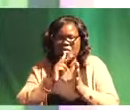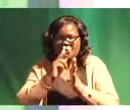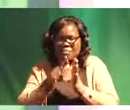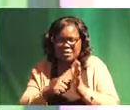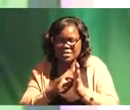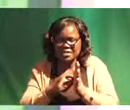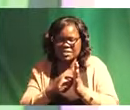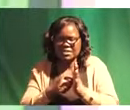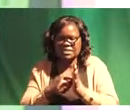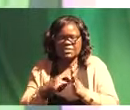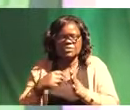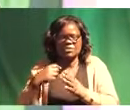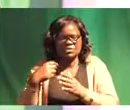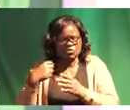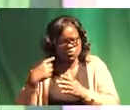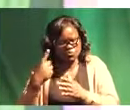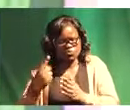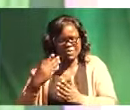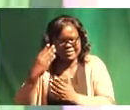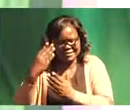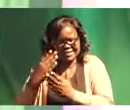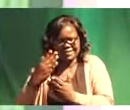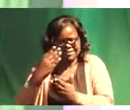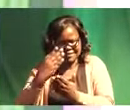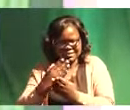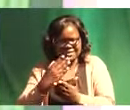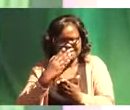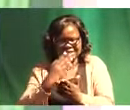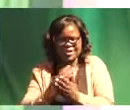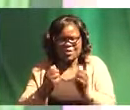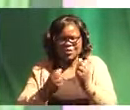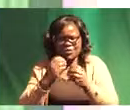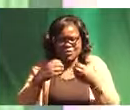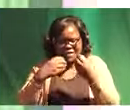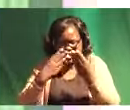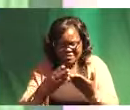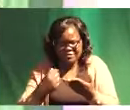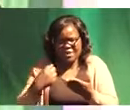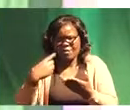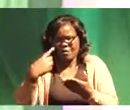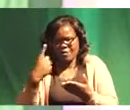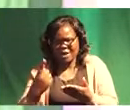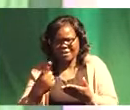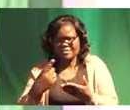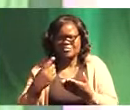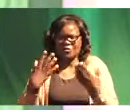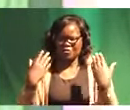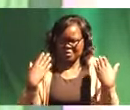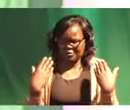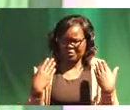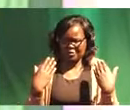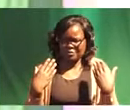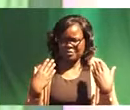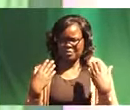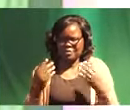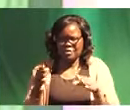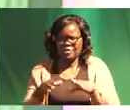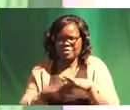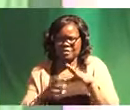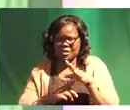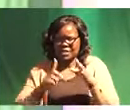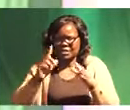na priorities ambazo tutapatia kipaumbele za hapa Meru. Mbunge wenu